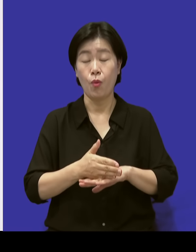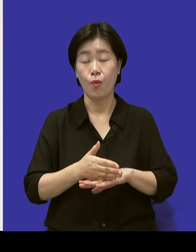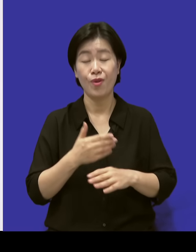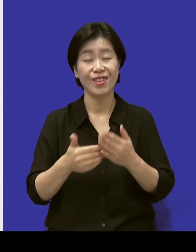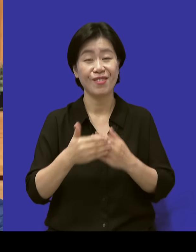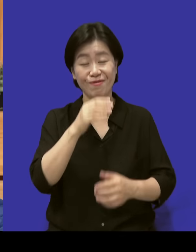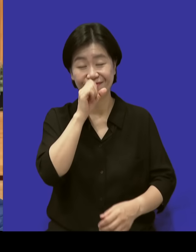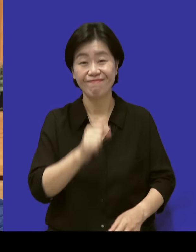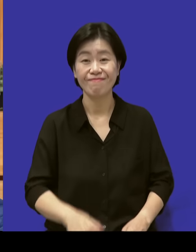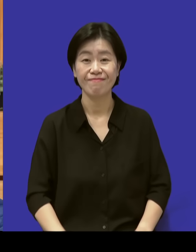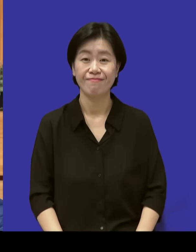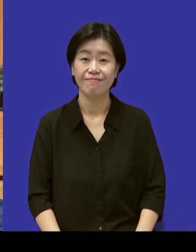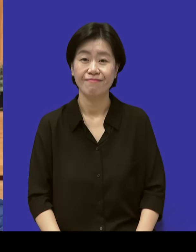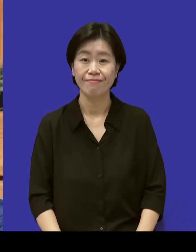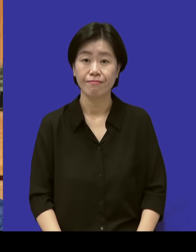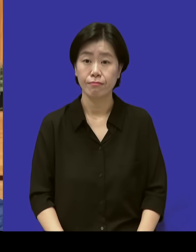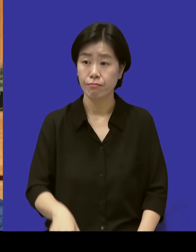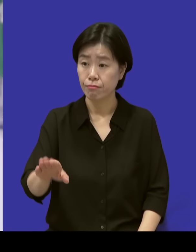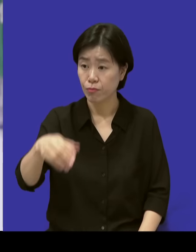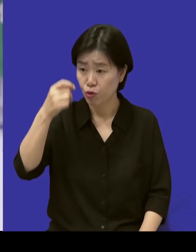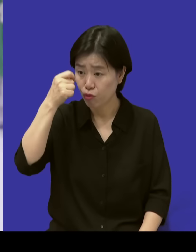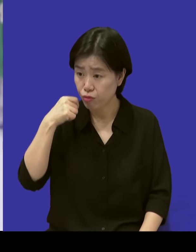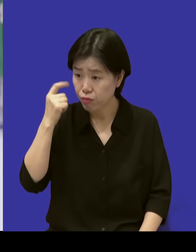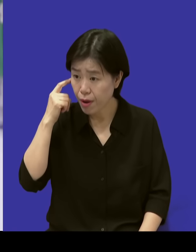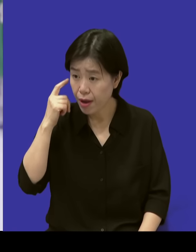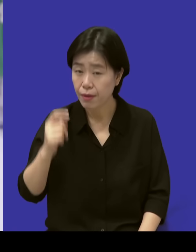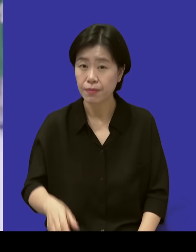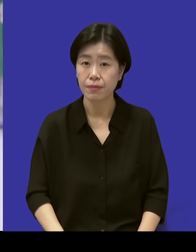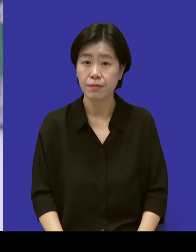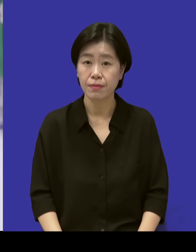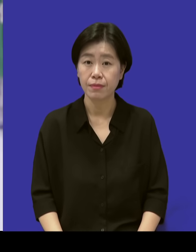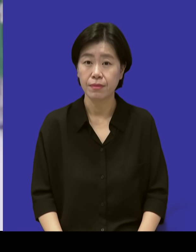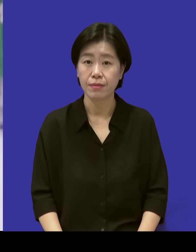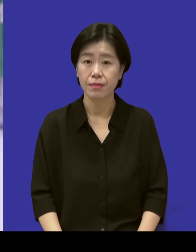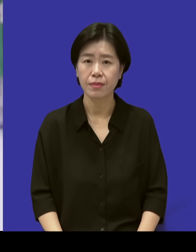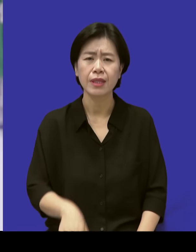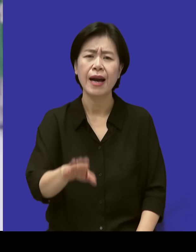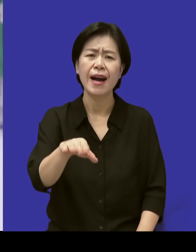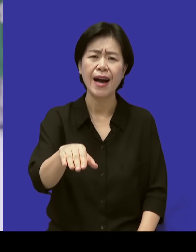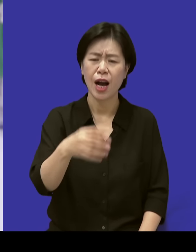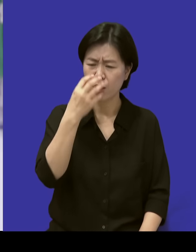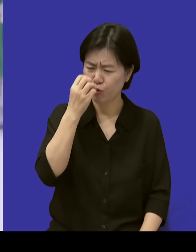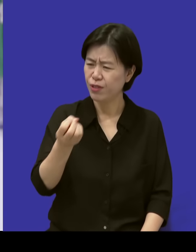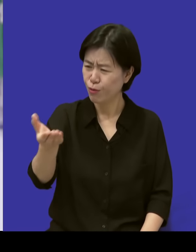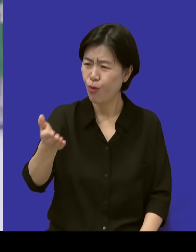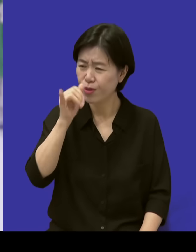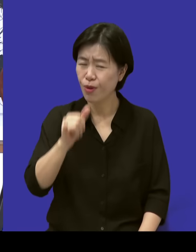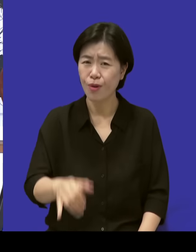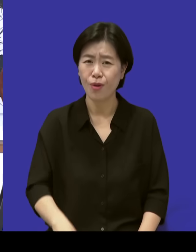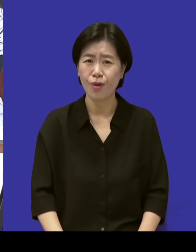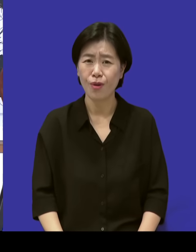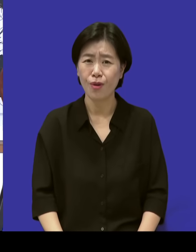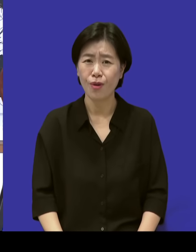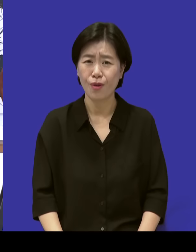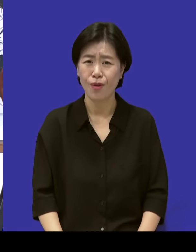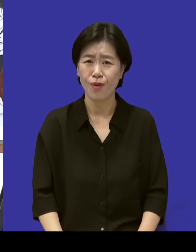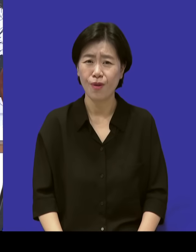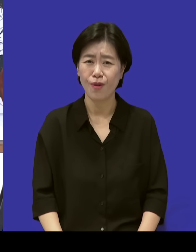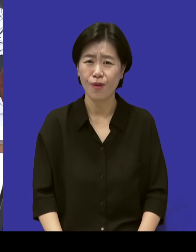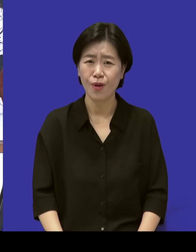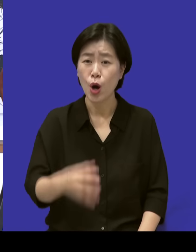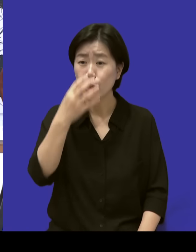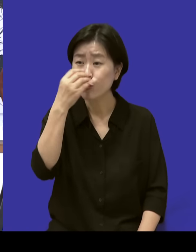해서. 아니 사실 아유 또 왜 눈물 흘리세요? 그 핸드폰 아니, 보고 딱 하나님이 휴지 줬으면 휴지로 닦고 손으로 닦고 휴지 줬는데 왜 휴지를